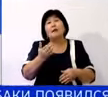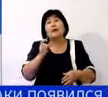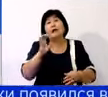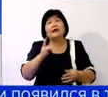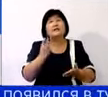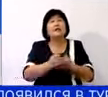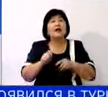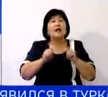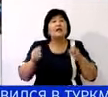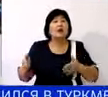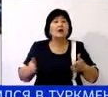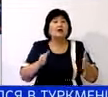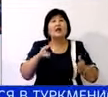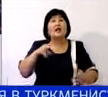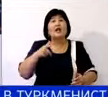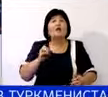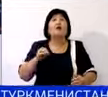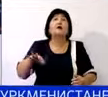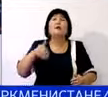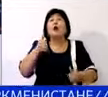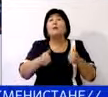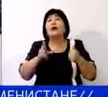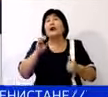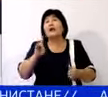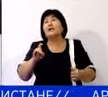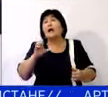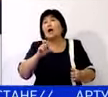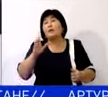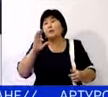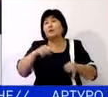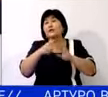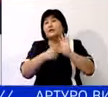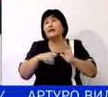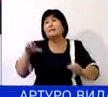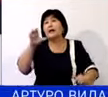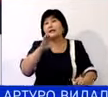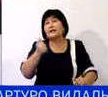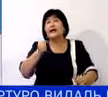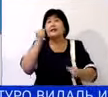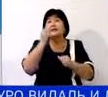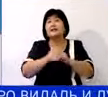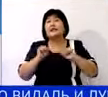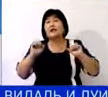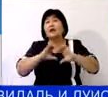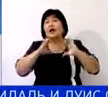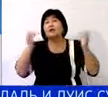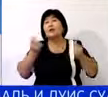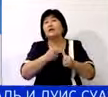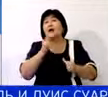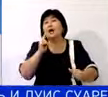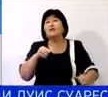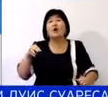«Кайсаром» открылась дорога в Лигу Европы. Матч «Кайсара-Апоэл» состоится 17 сентября на центральном стадионе имени